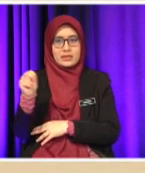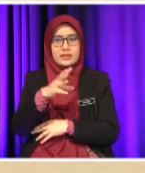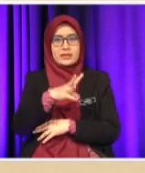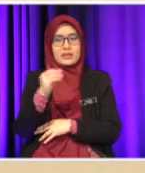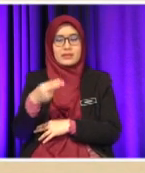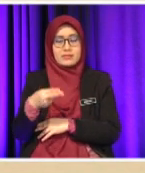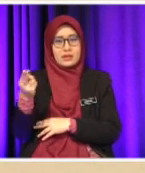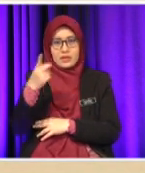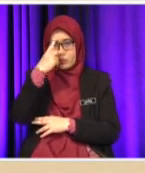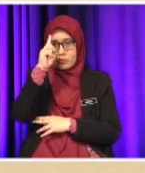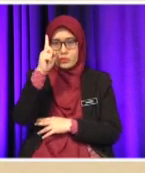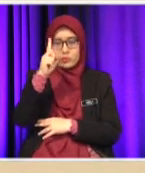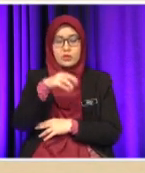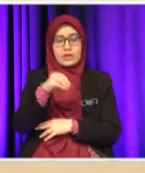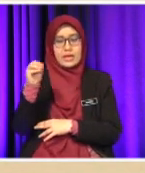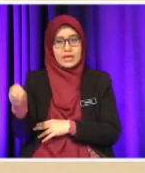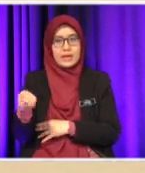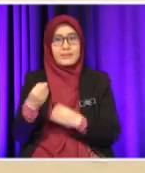penanaman tumbuhan